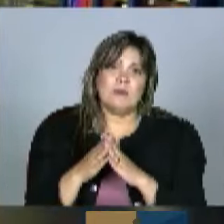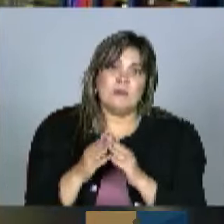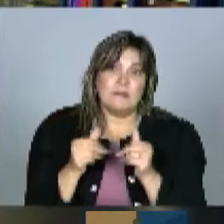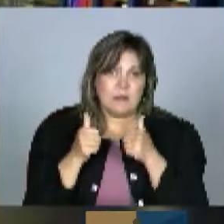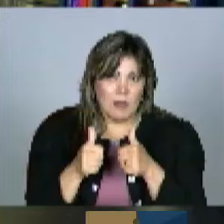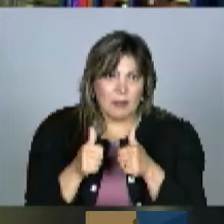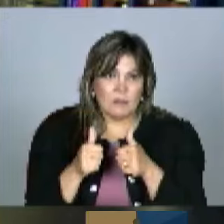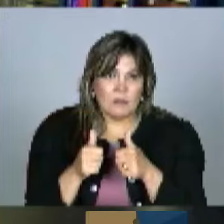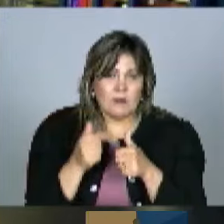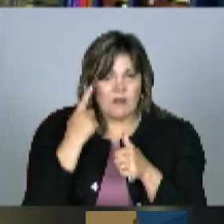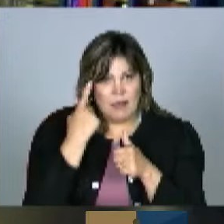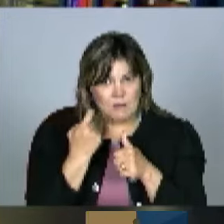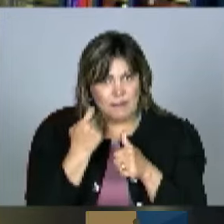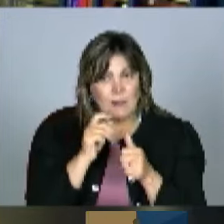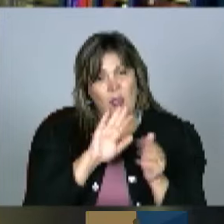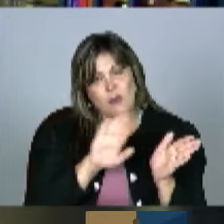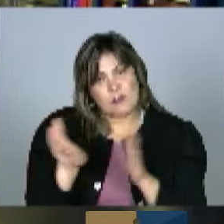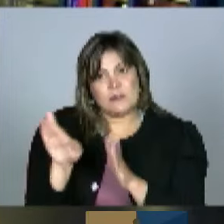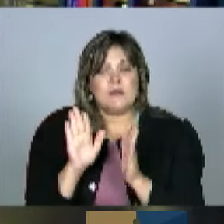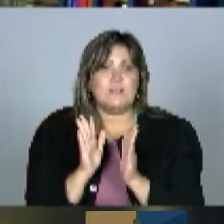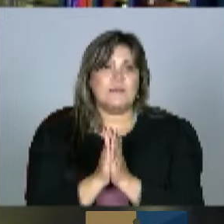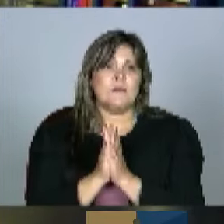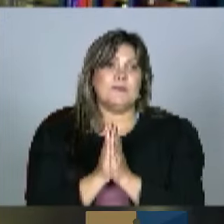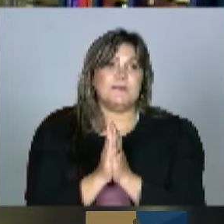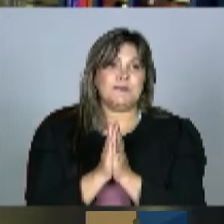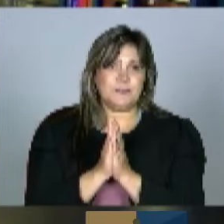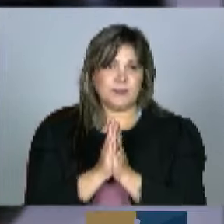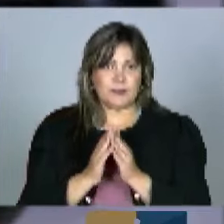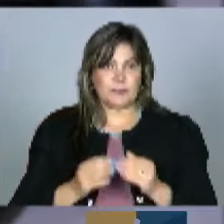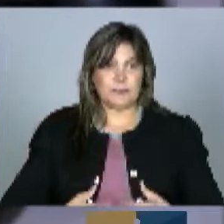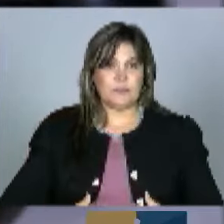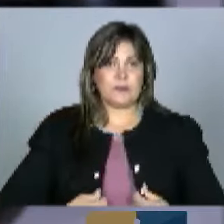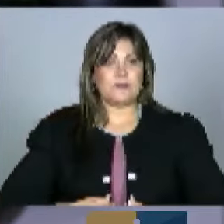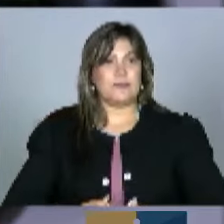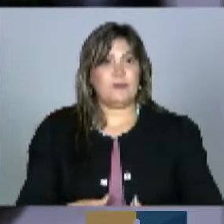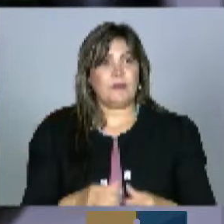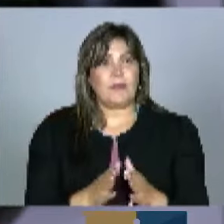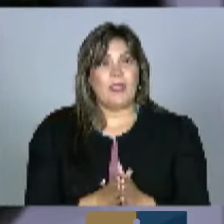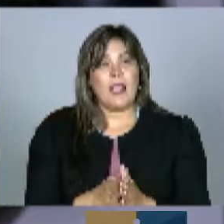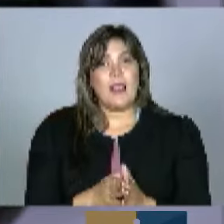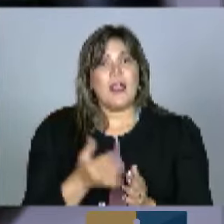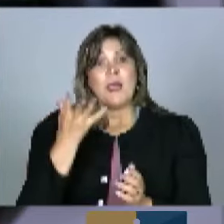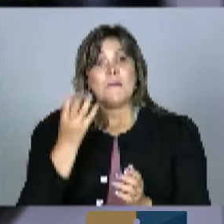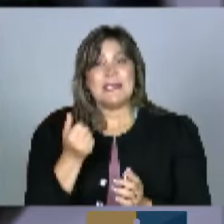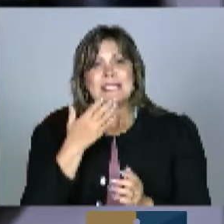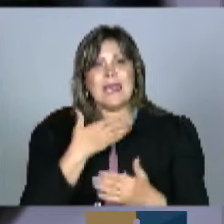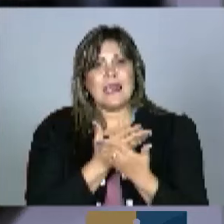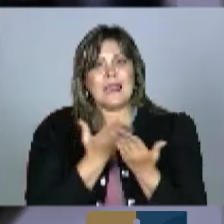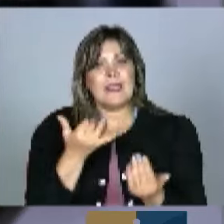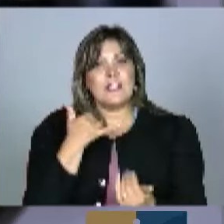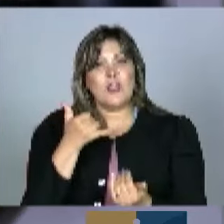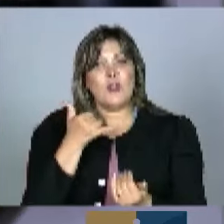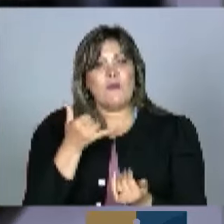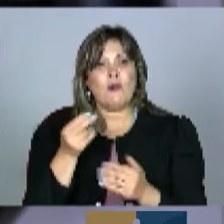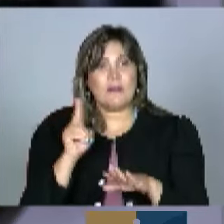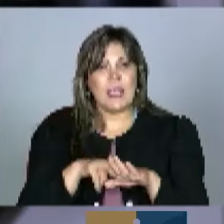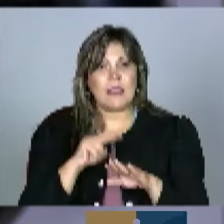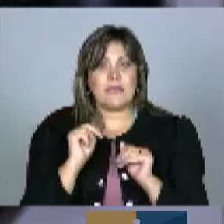استاذه مال معانا تمام طيب الاستاذ وهيب مساء الخير